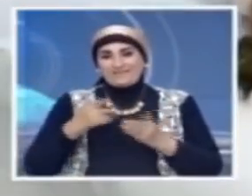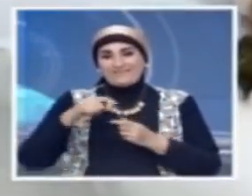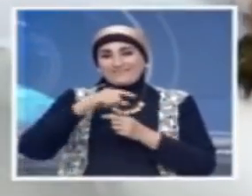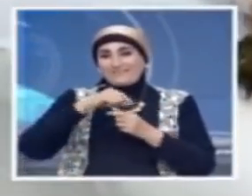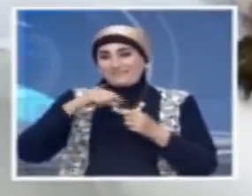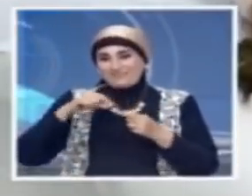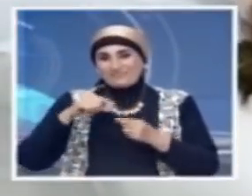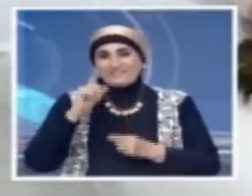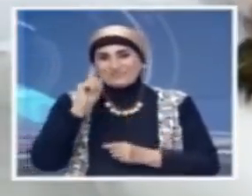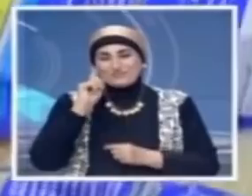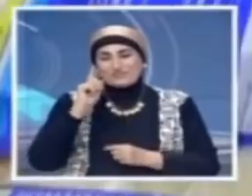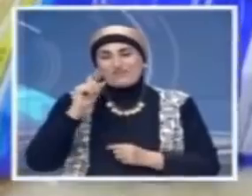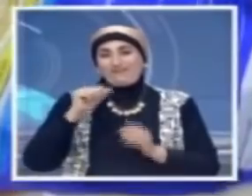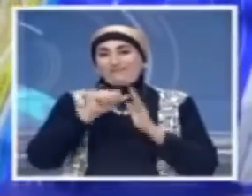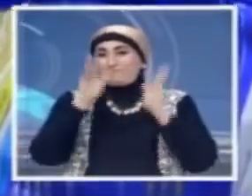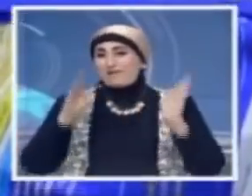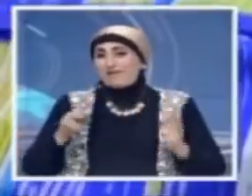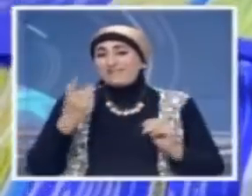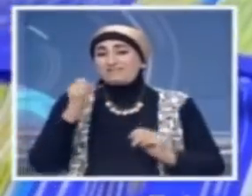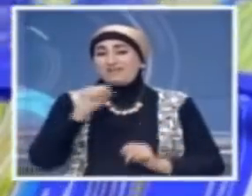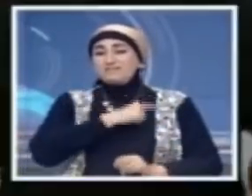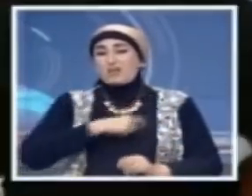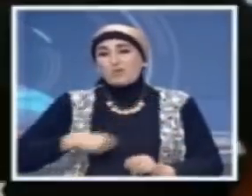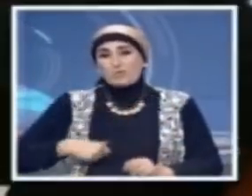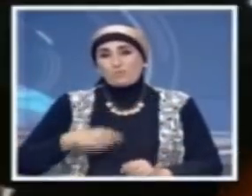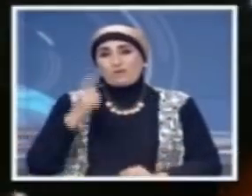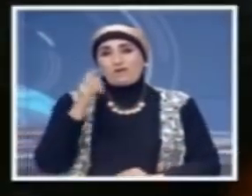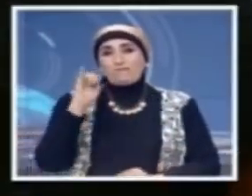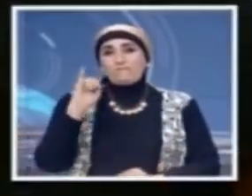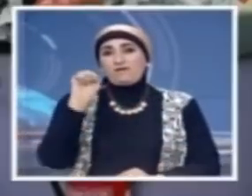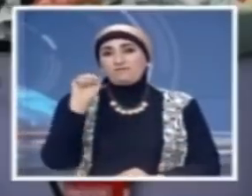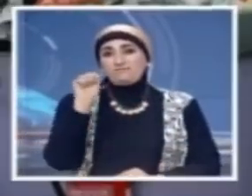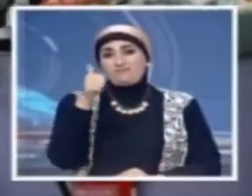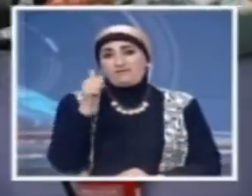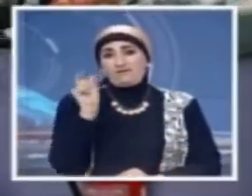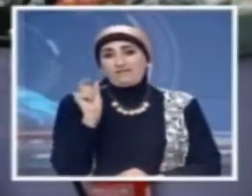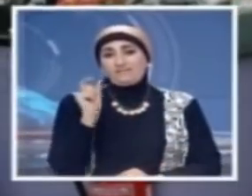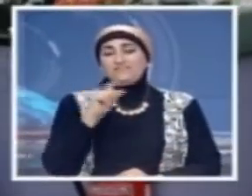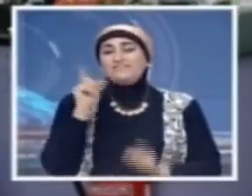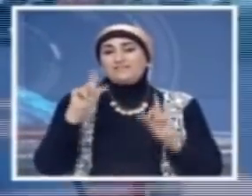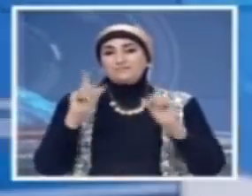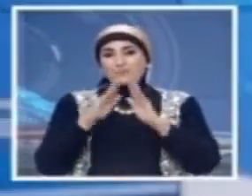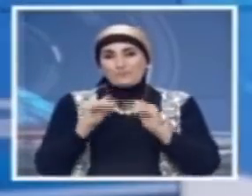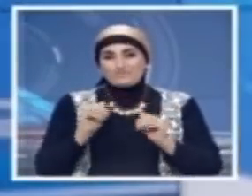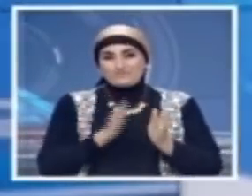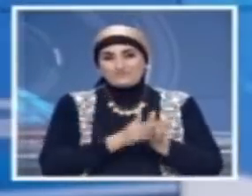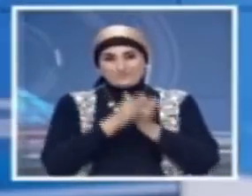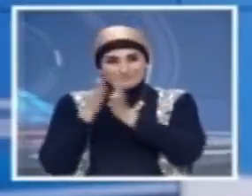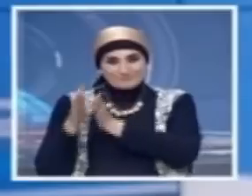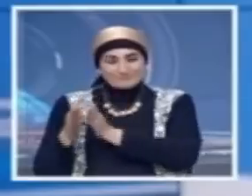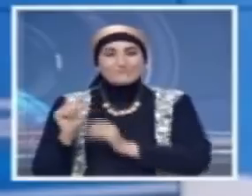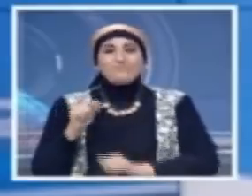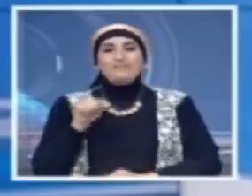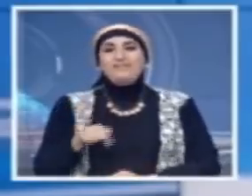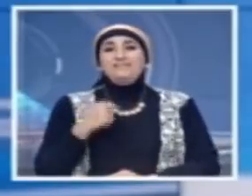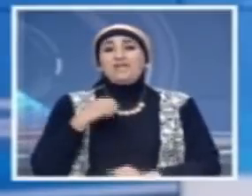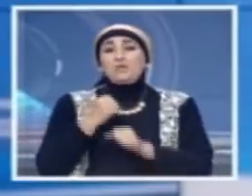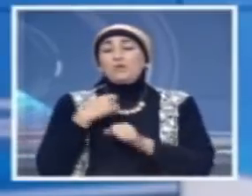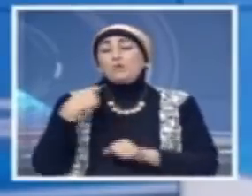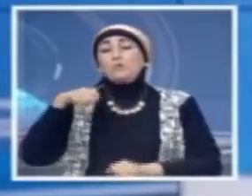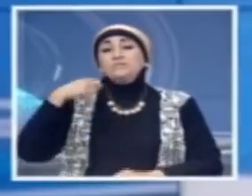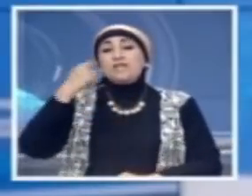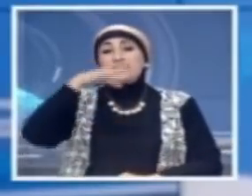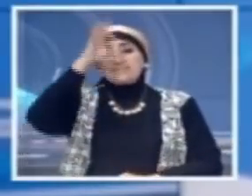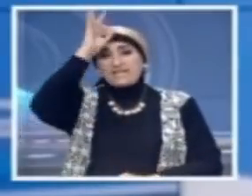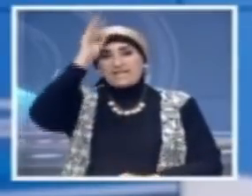المبارك بالمجمعات الاستهلاكية. رمضان الشحاتة، التلفزيون المصرية. وفي إطار استراتيجية